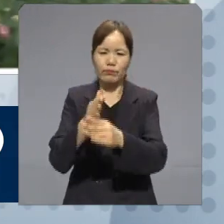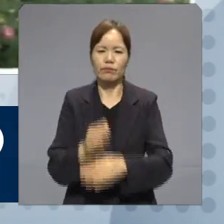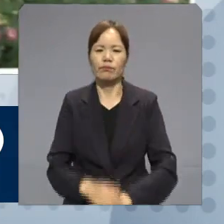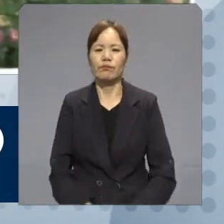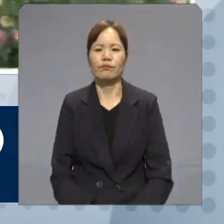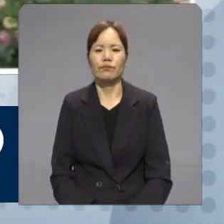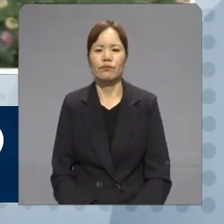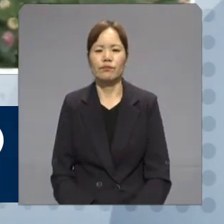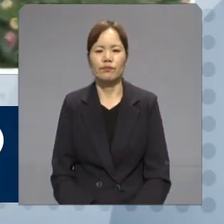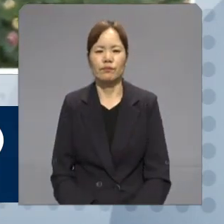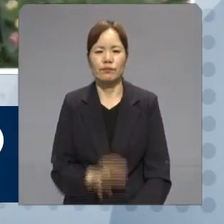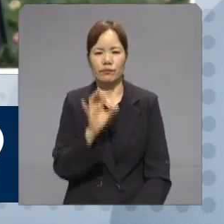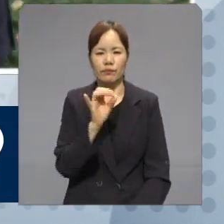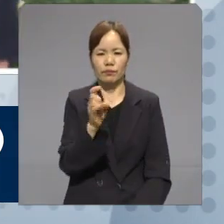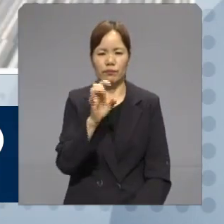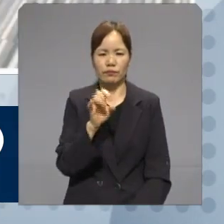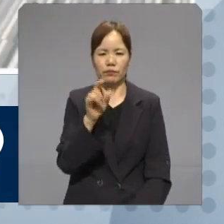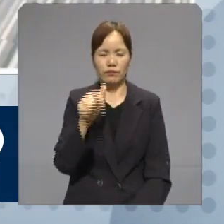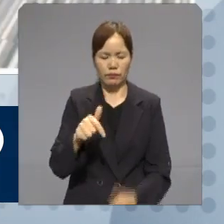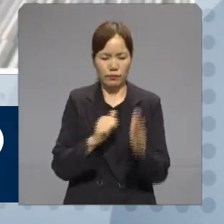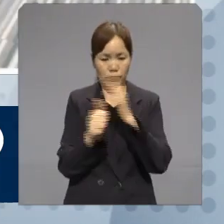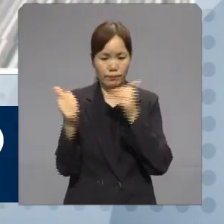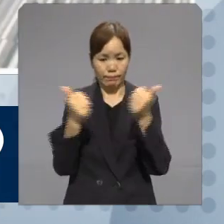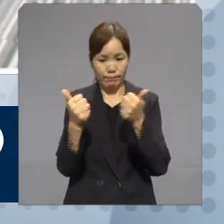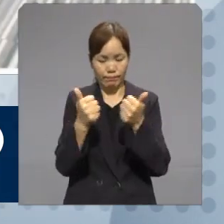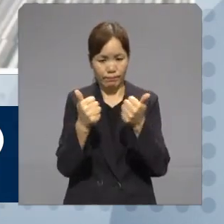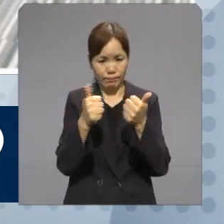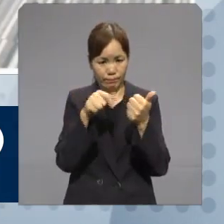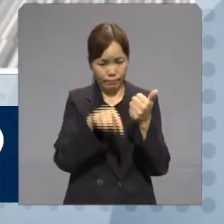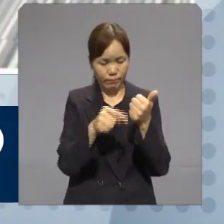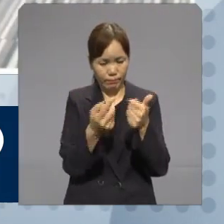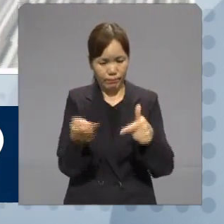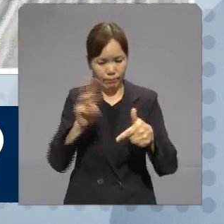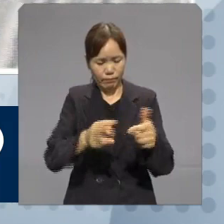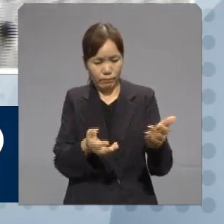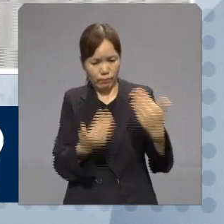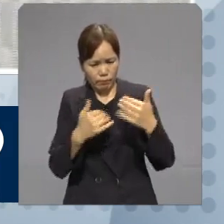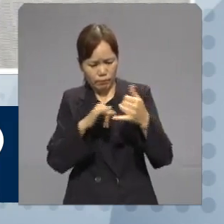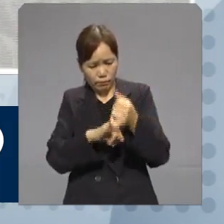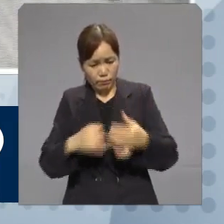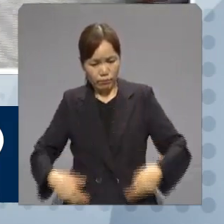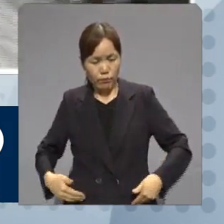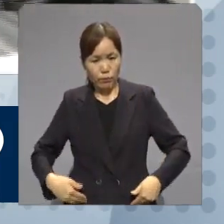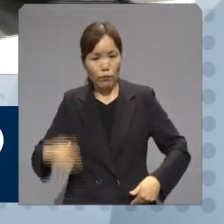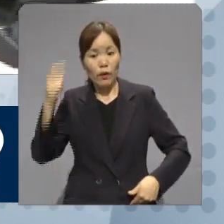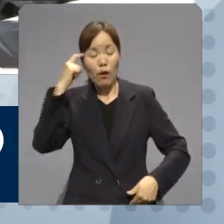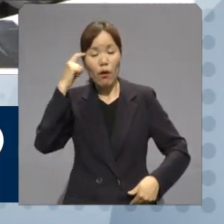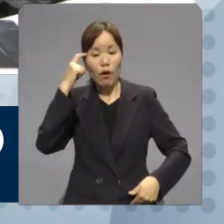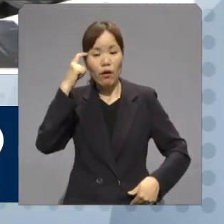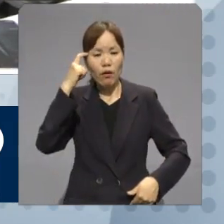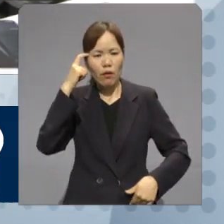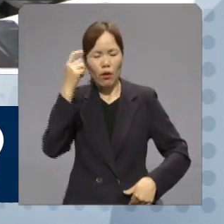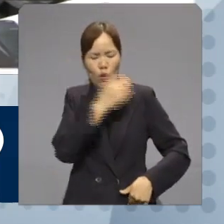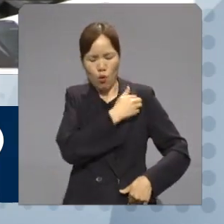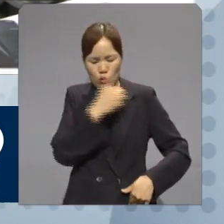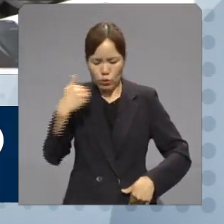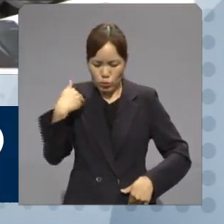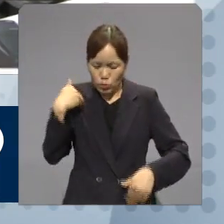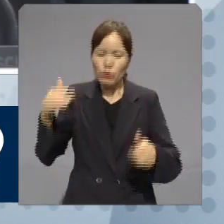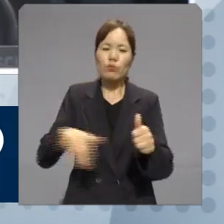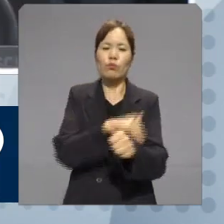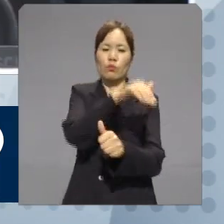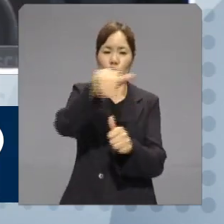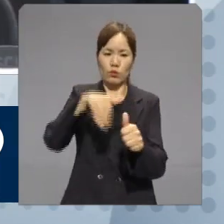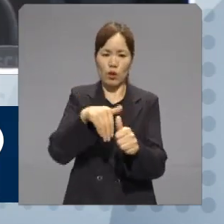아 에이펙 정상회의가 인천에 유치돼야 되는 부분은 그럴만한 충분한 여건